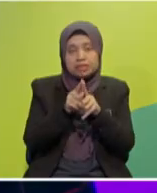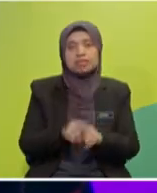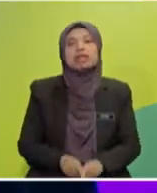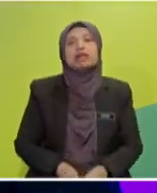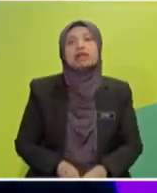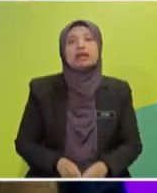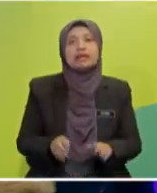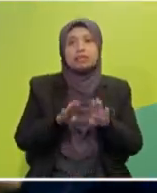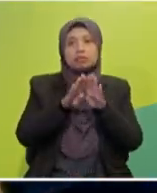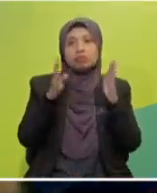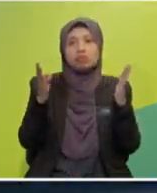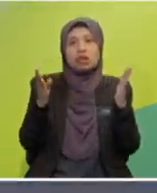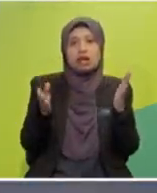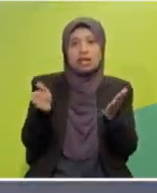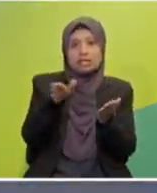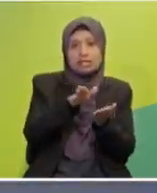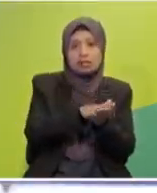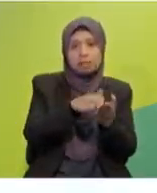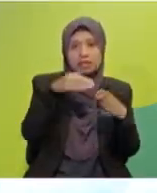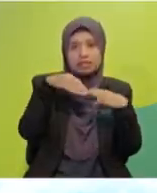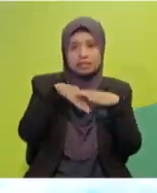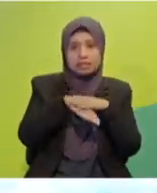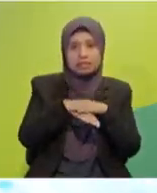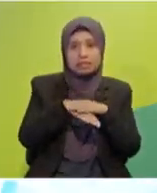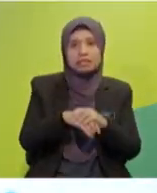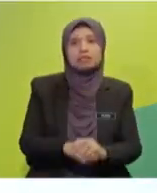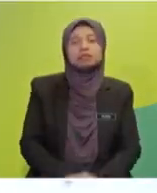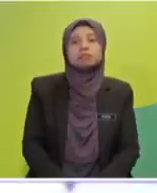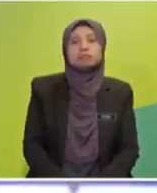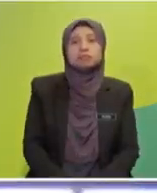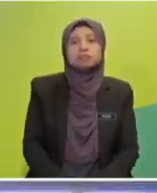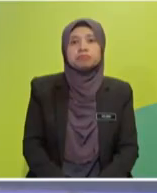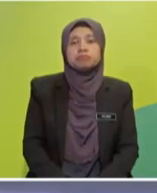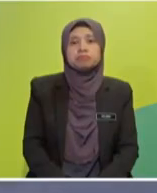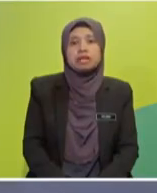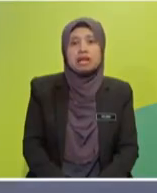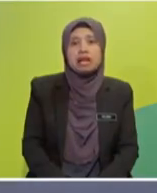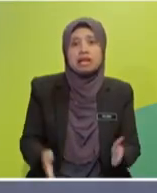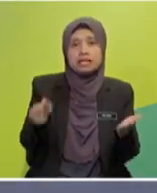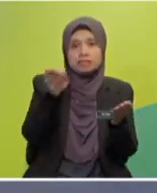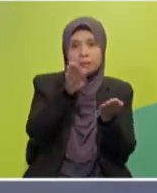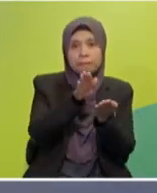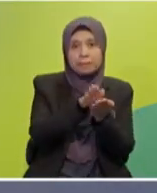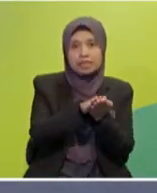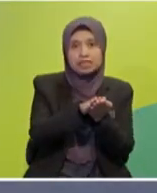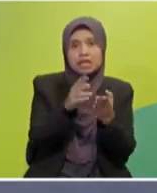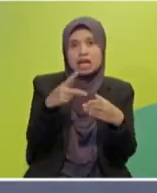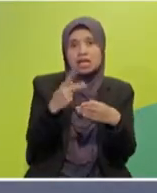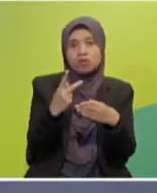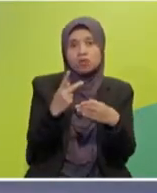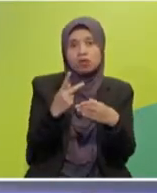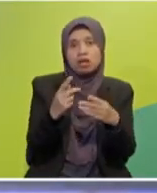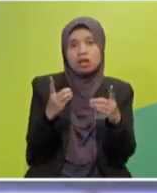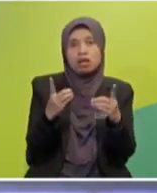dalam. Lipat ke dalam. Bertemu lipat dengan ke dalam. Yang puncak lipat di sini, cikgu. Lipat keluar. Bertemu dengan puncak